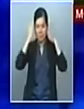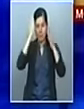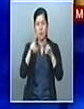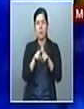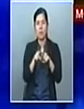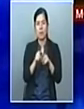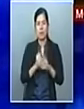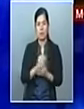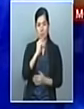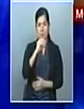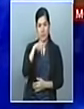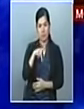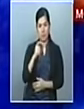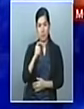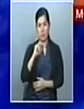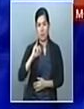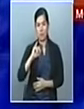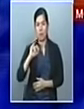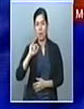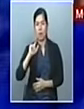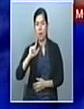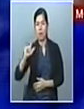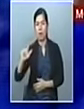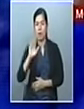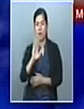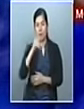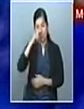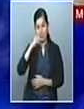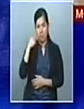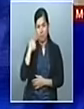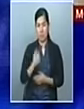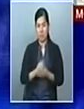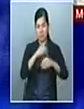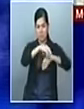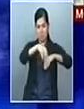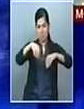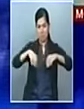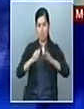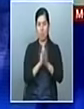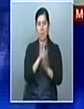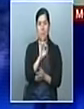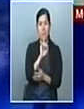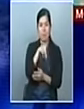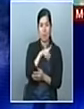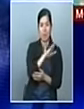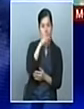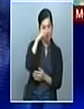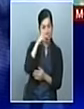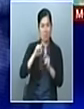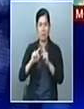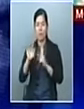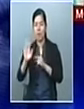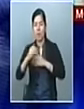ะครับแต่ว่าจำนวนสาขาเนี่ยน้อยกว่านะครับอย่าง CPO บ้านเราเนี่ยจะมีสาขา 8,000 สาขานะครับแต่ว่า 7-Eleven ของมาเลเ